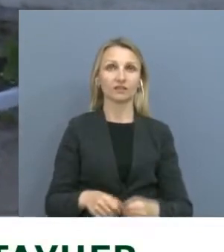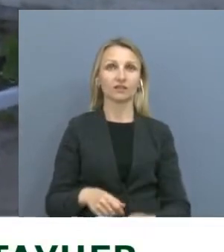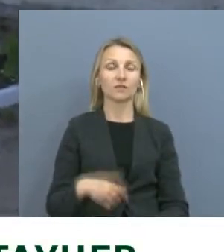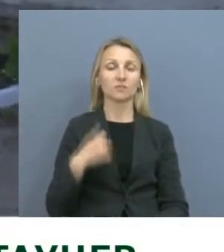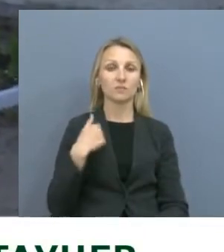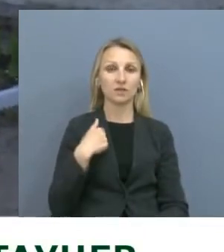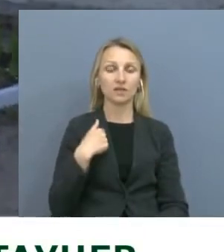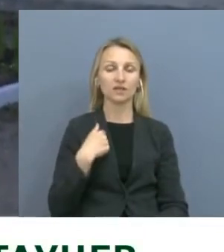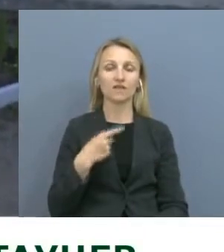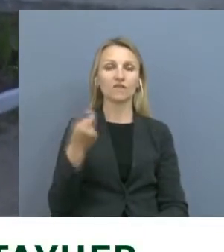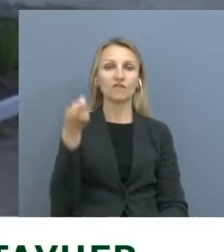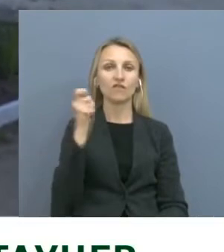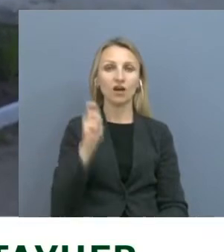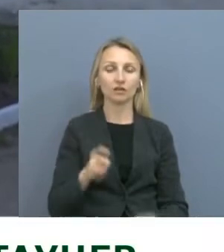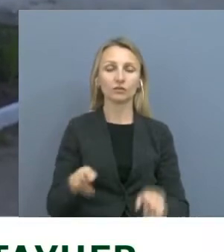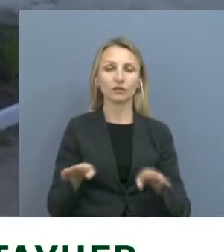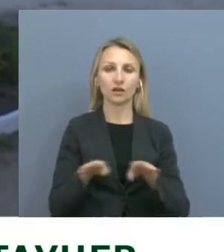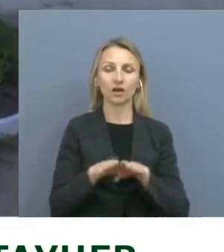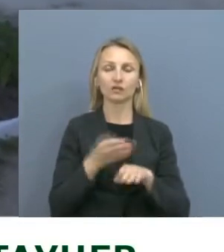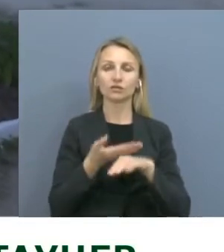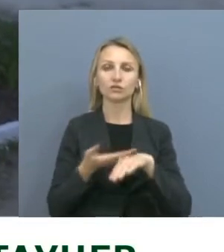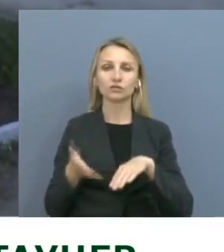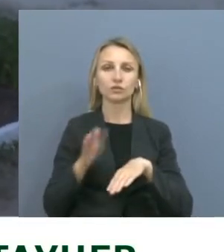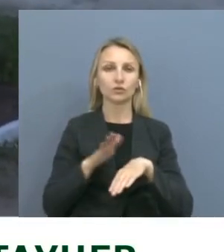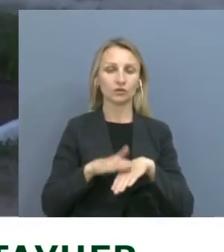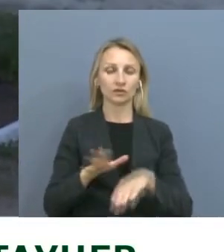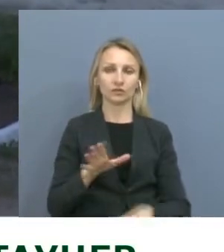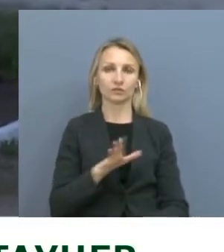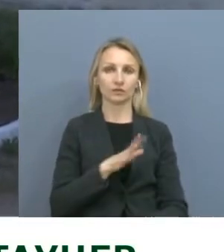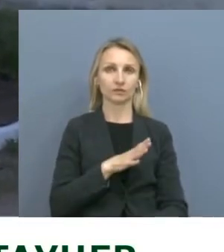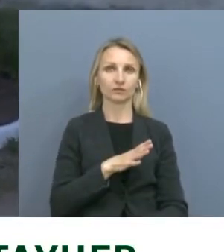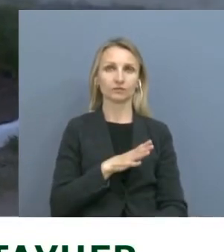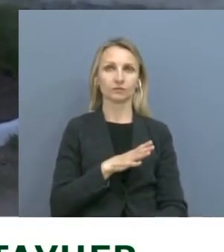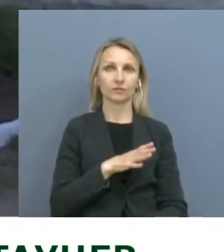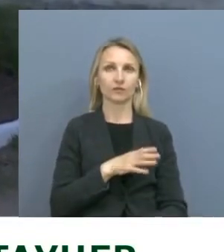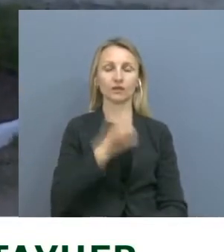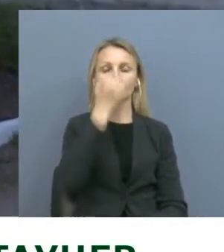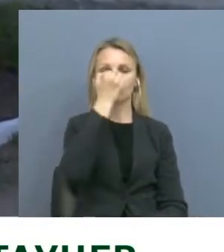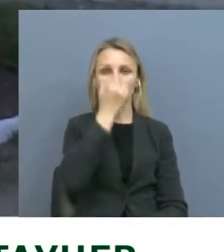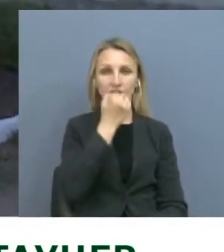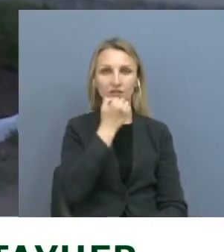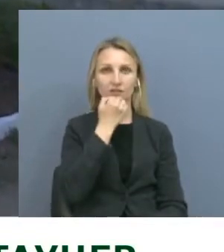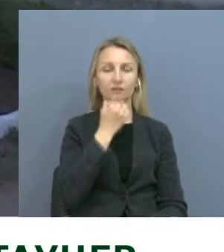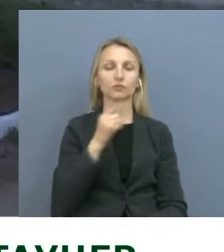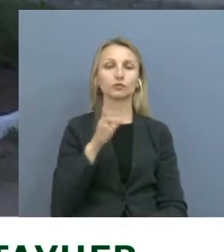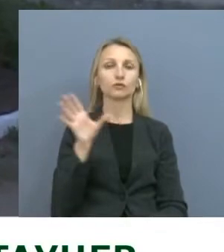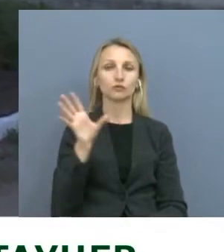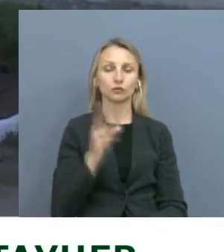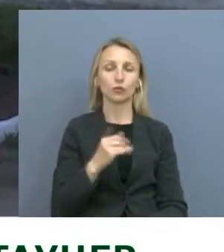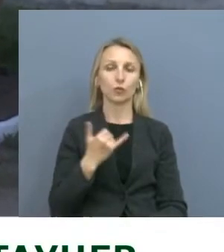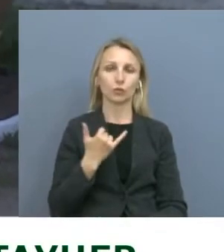мы войну такую прошли, тяжелую. Но спасибо, что все